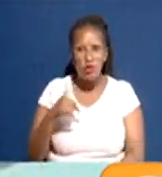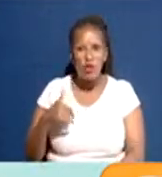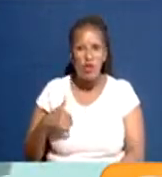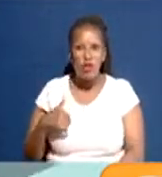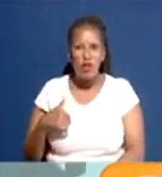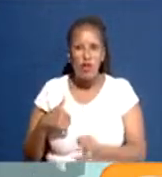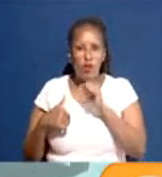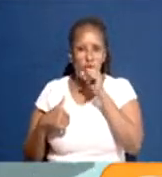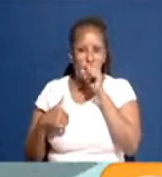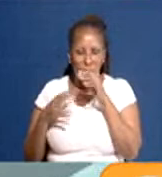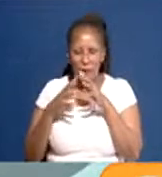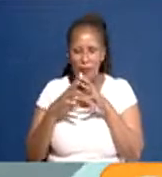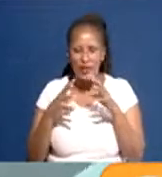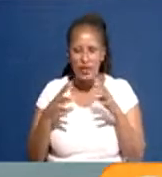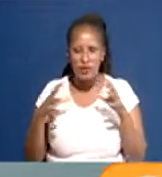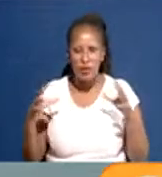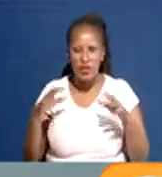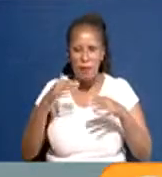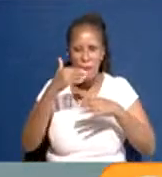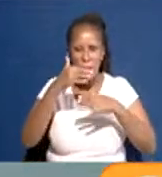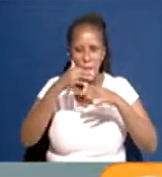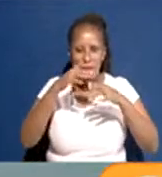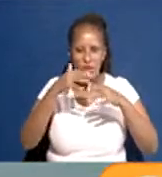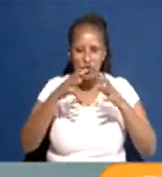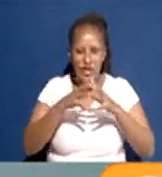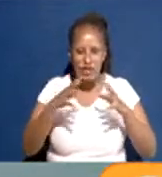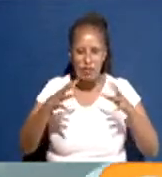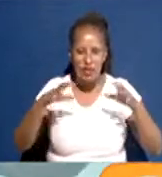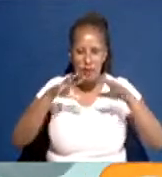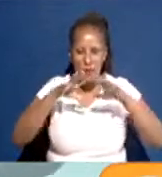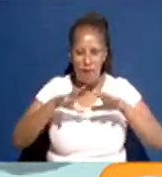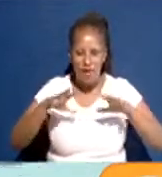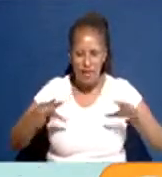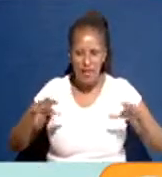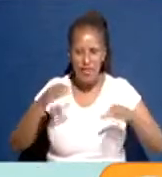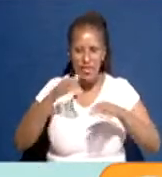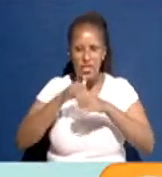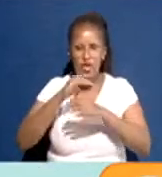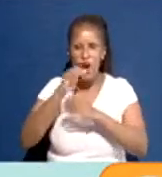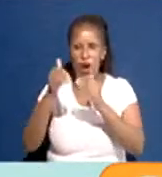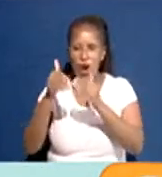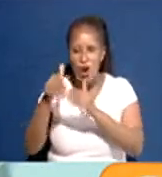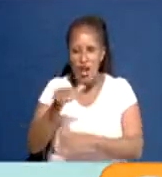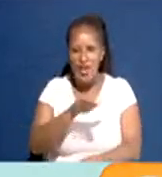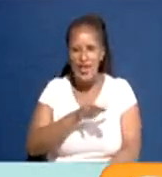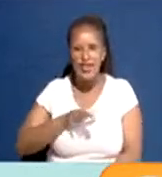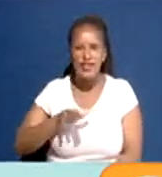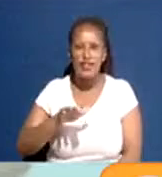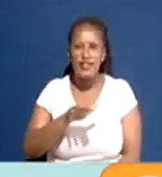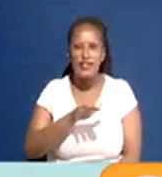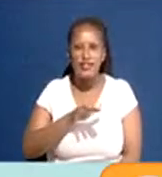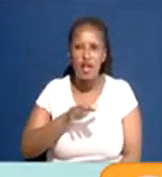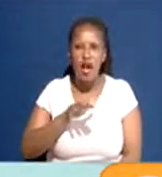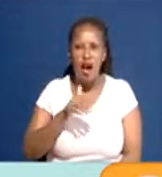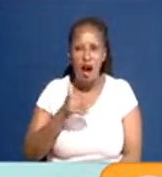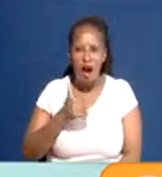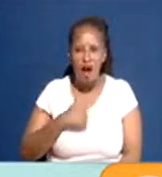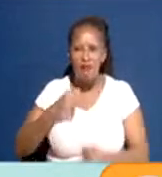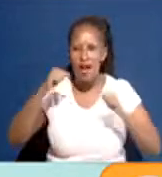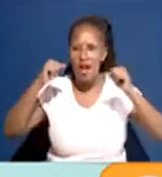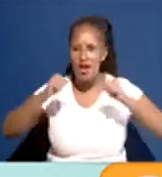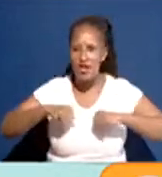to expand markets in all our constituencies, we have